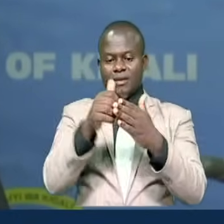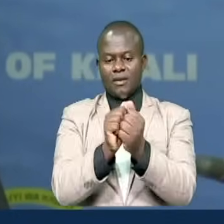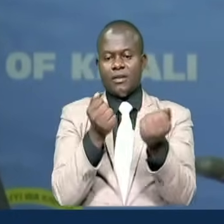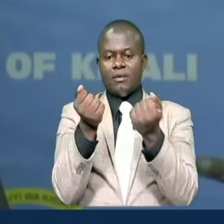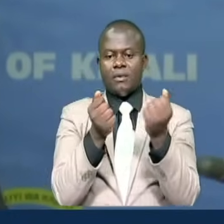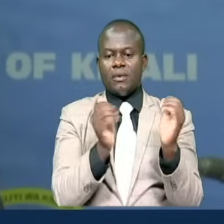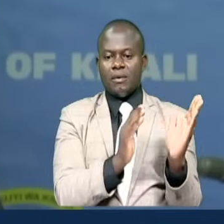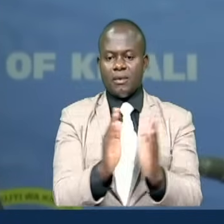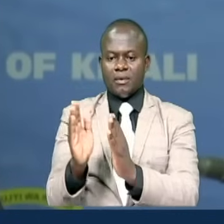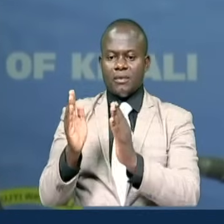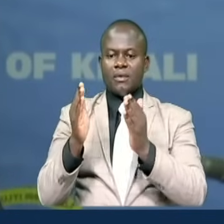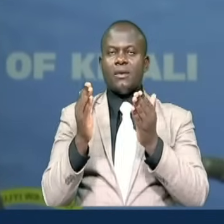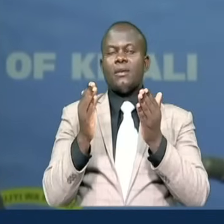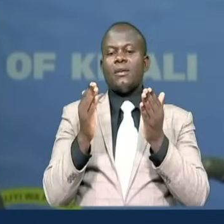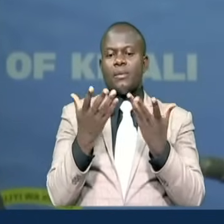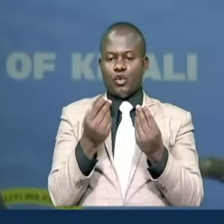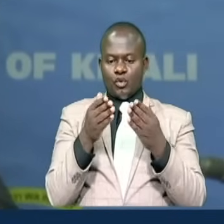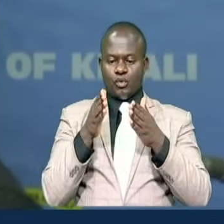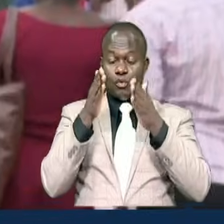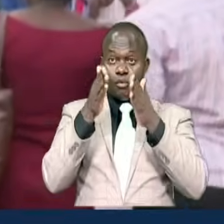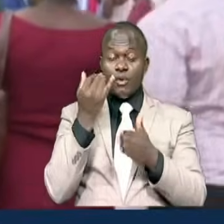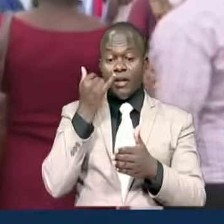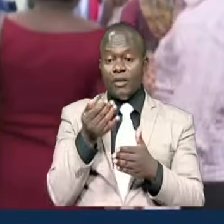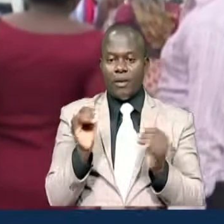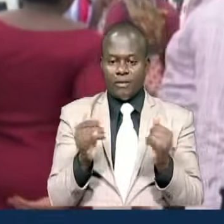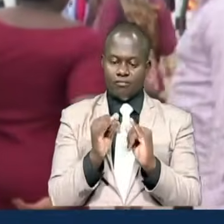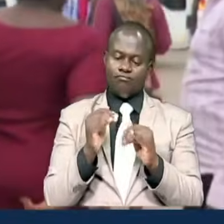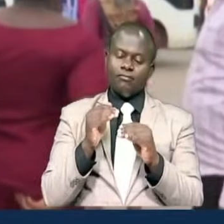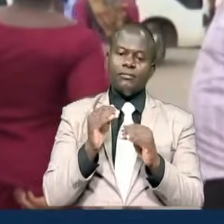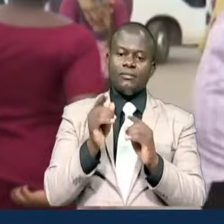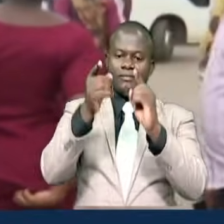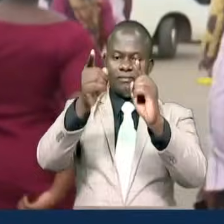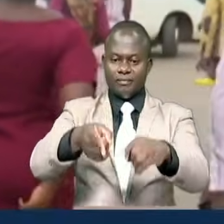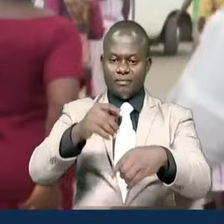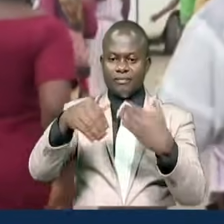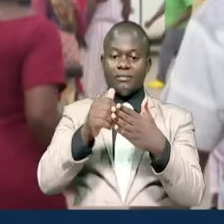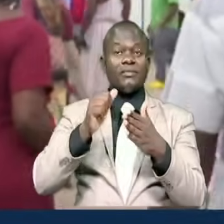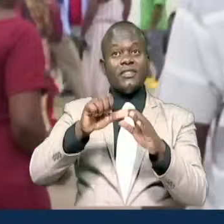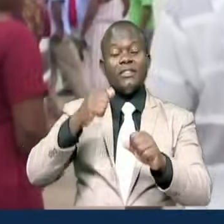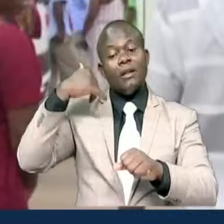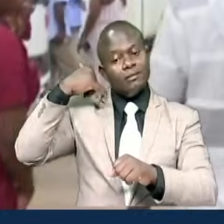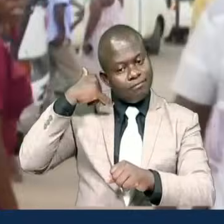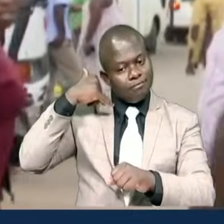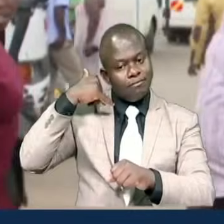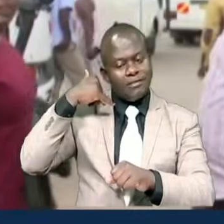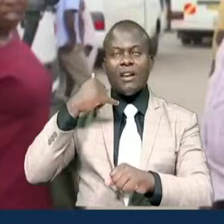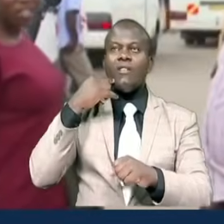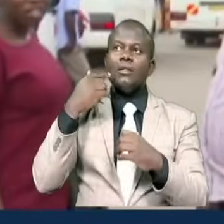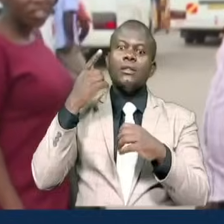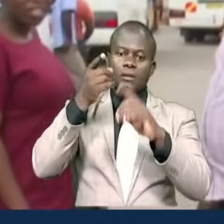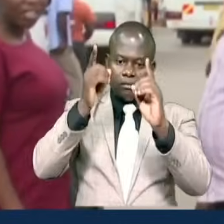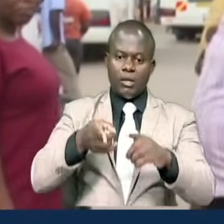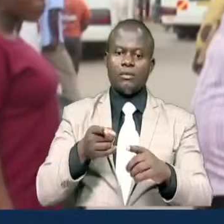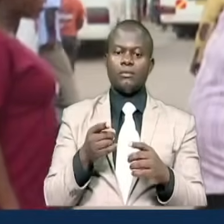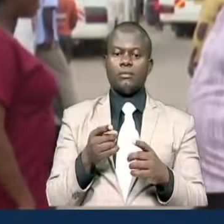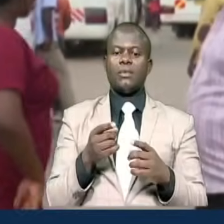ko zigenda ku masaha buriya byorohera umuntu iyo agerageje akavuga ati nzagenda igihe kiniki agafata telefone agahamagara akavuga ati isaha iyi ni nagenda